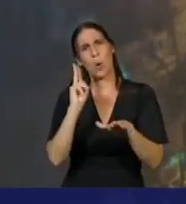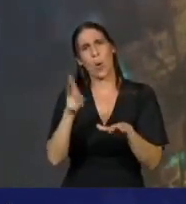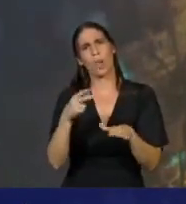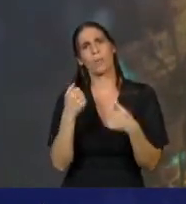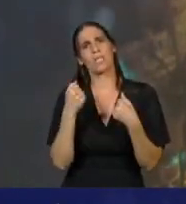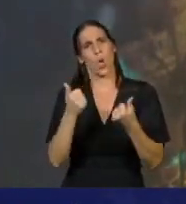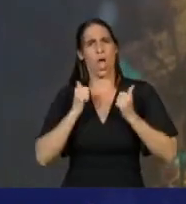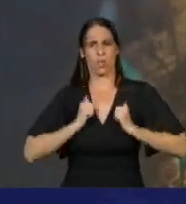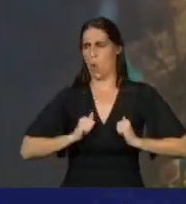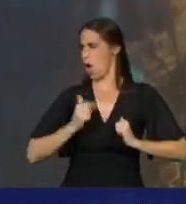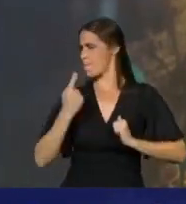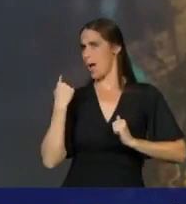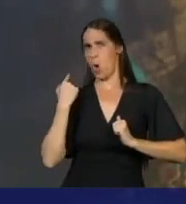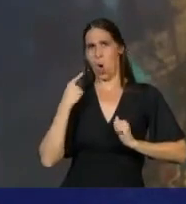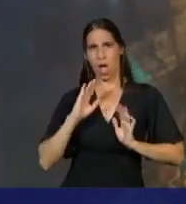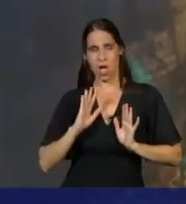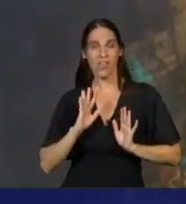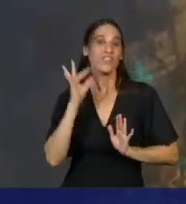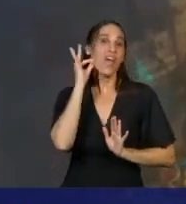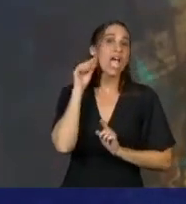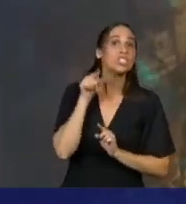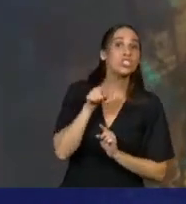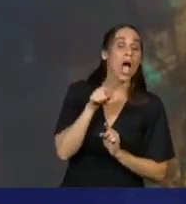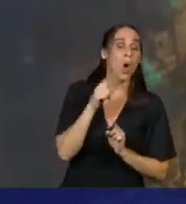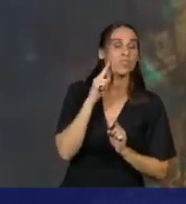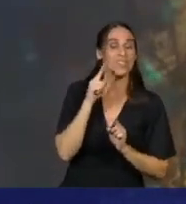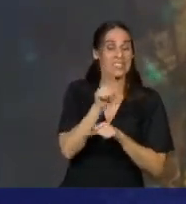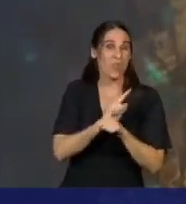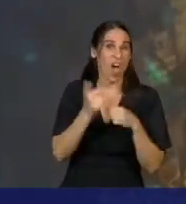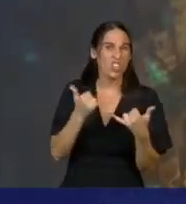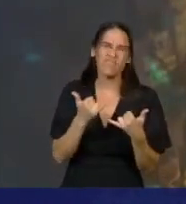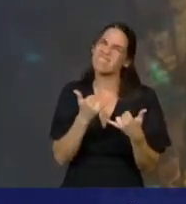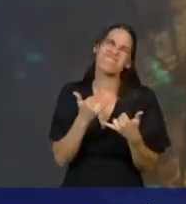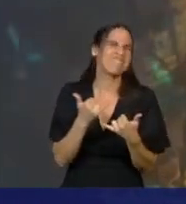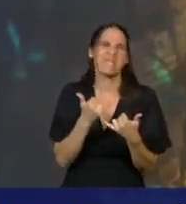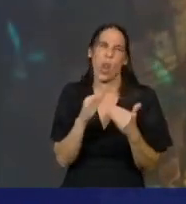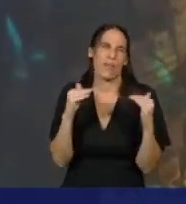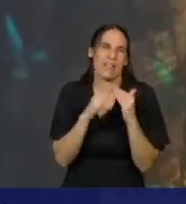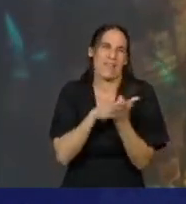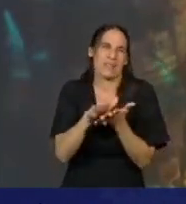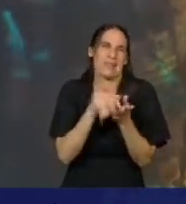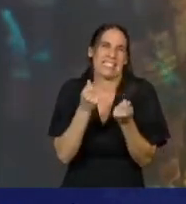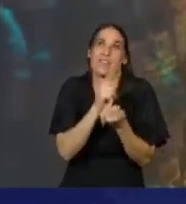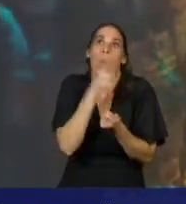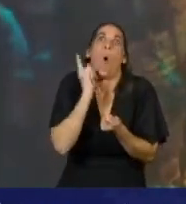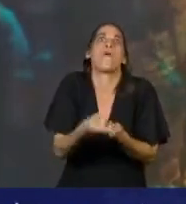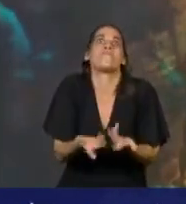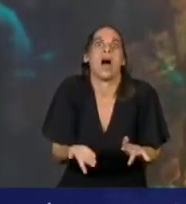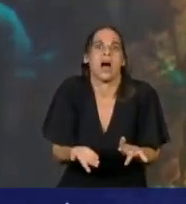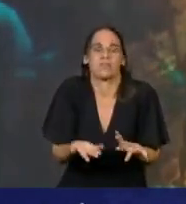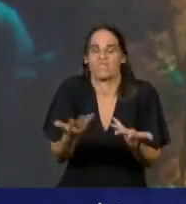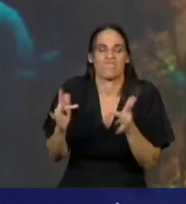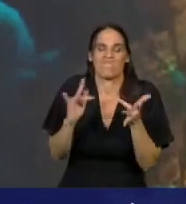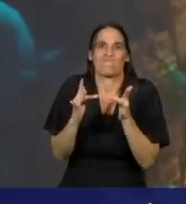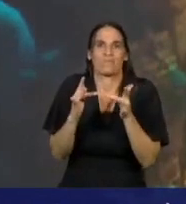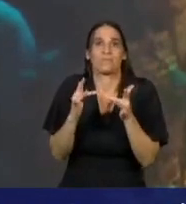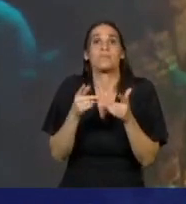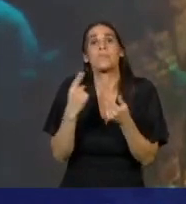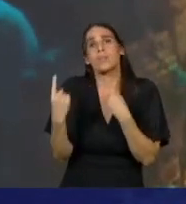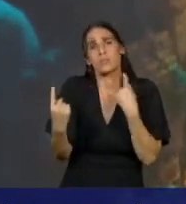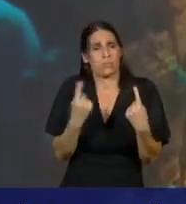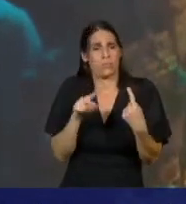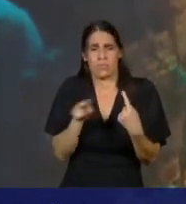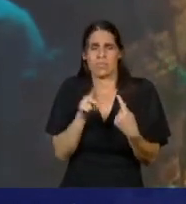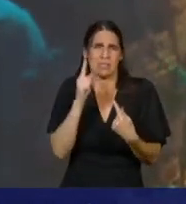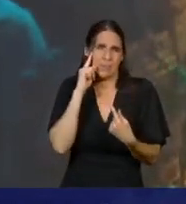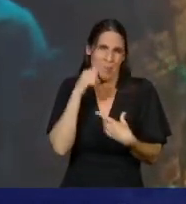יותר בנוחיות מאחורה. והאישה חושבת שבזמנים כאלה לא נכון לבזבז כסף על מה שלא מוכחים. הרי כל אחד מהם יודע